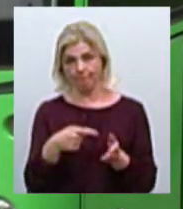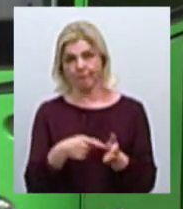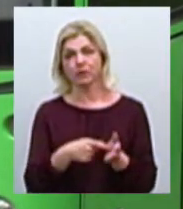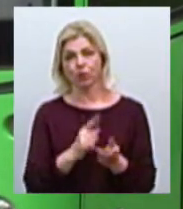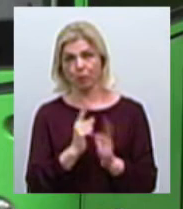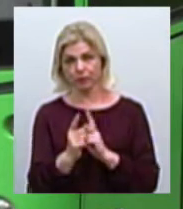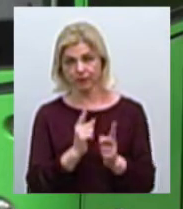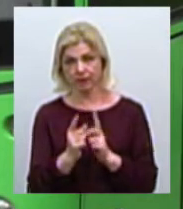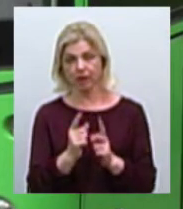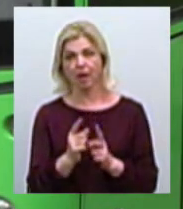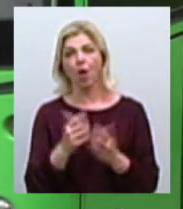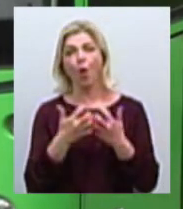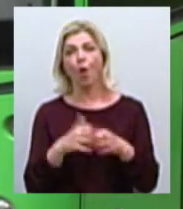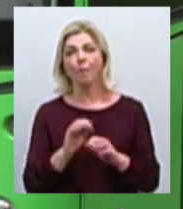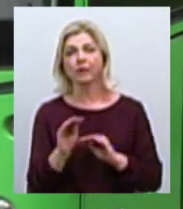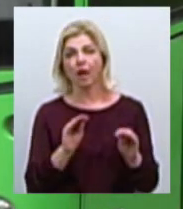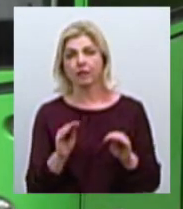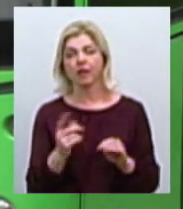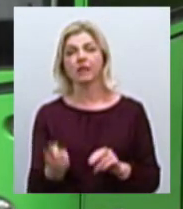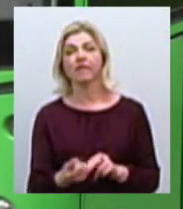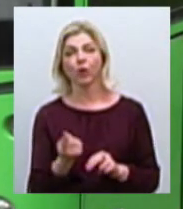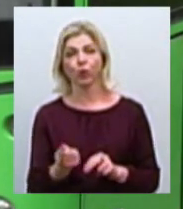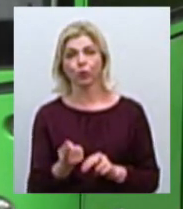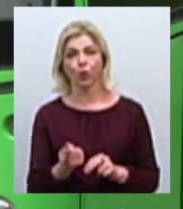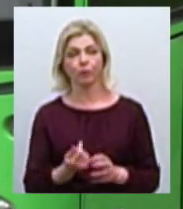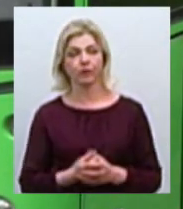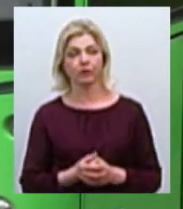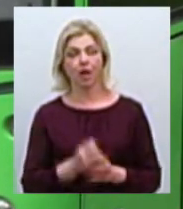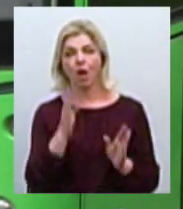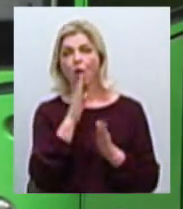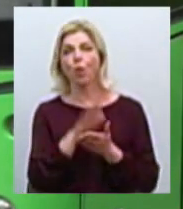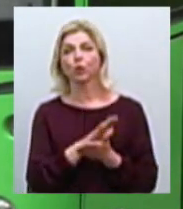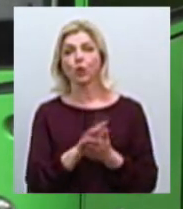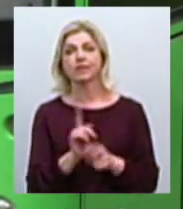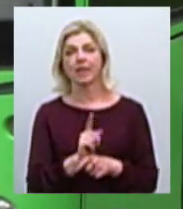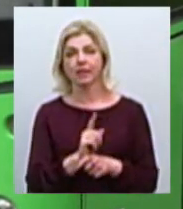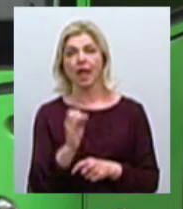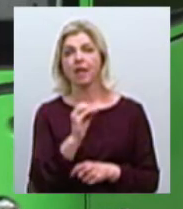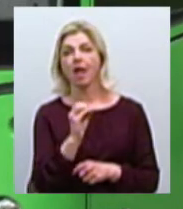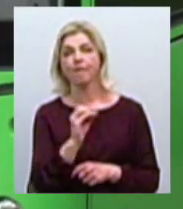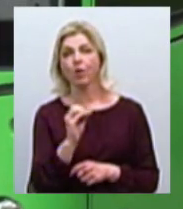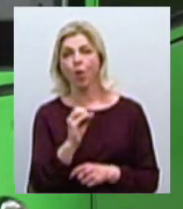Він обладнаний двигуном екологічного стандарту «Євро-5».